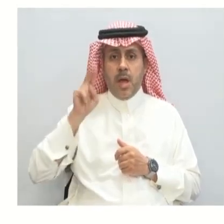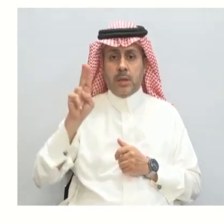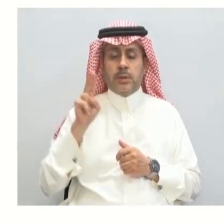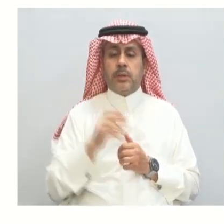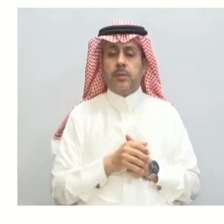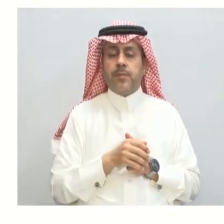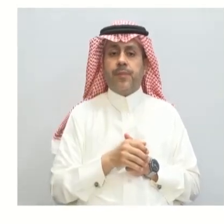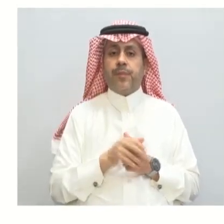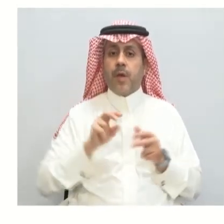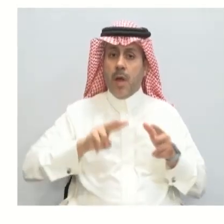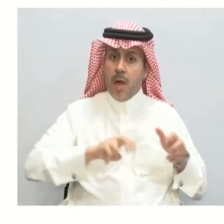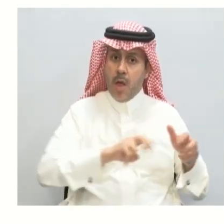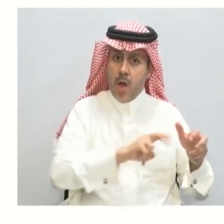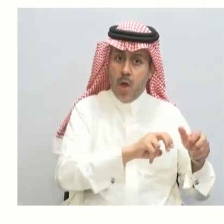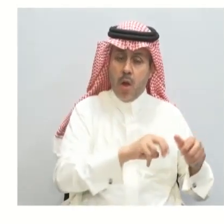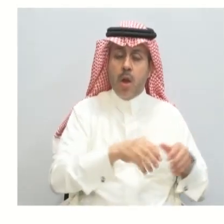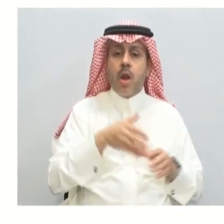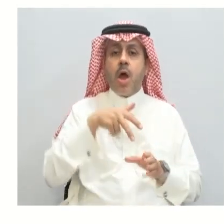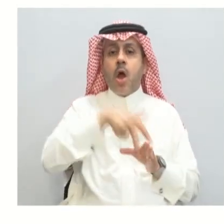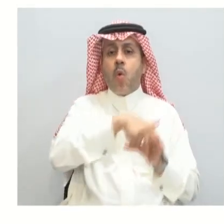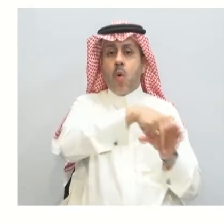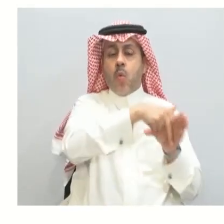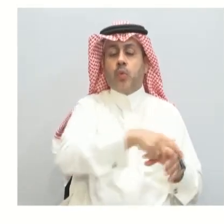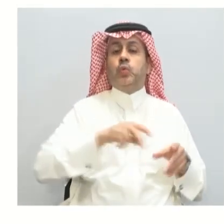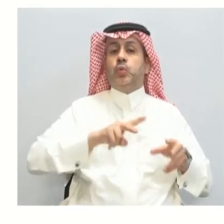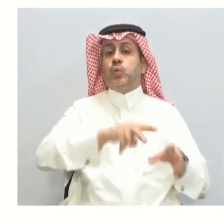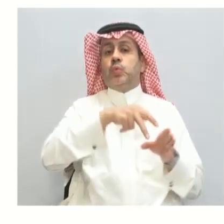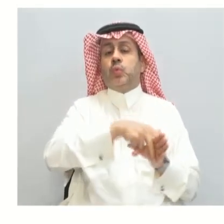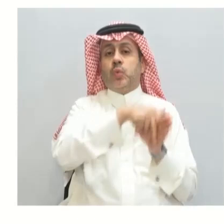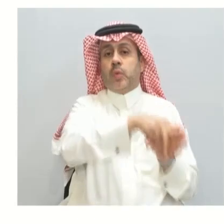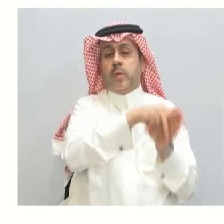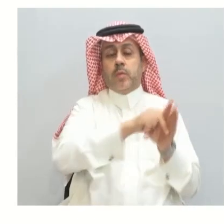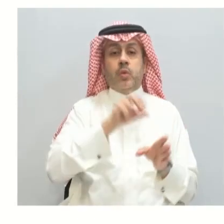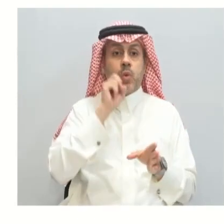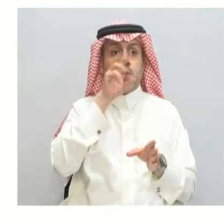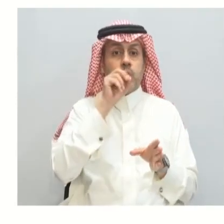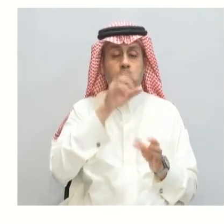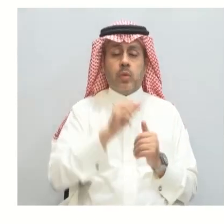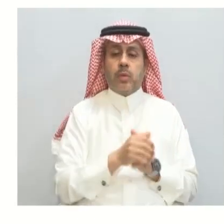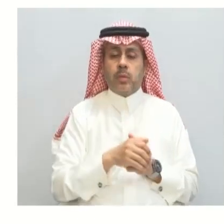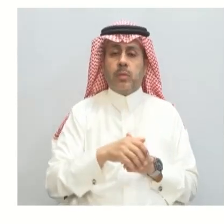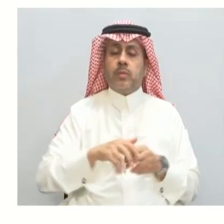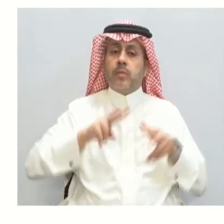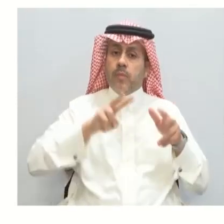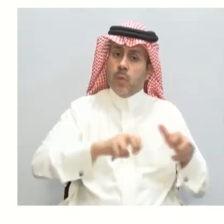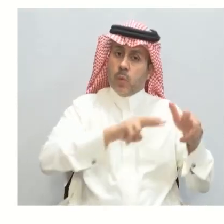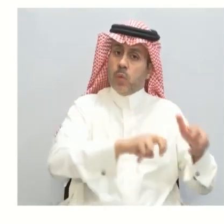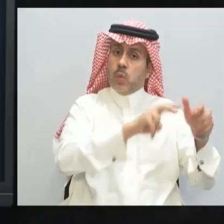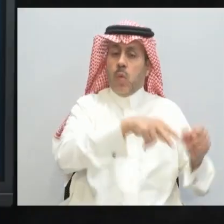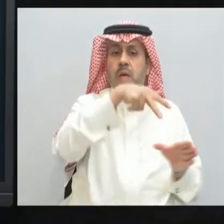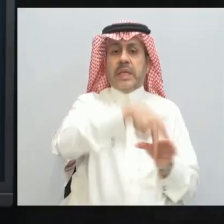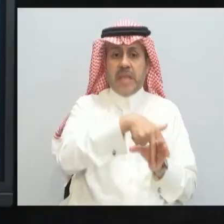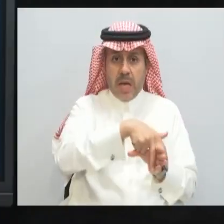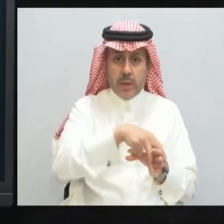الله عز وجل بالخيل التي تجري في سبيله نحو العدو حين يظهر صوتها من سرعه عدوها والعاديات اي هذه